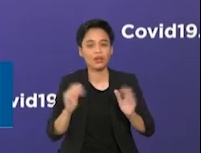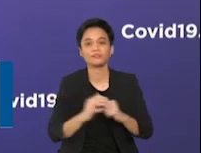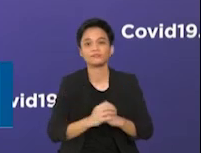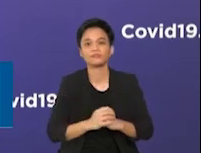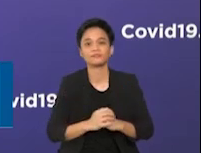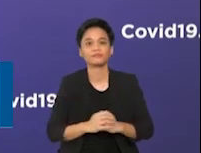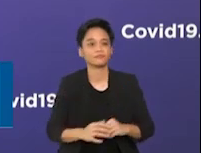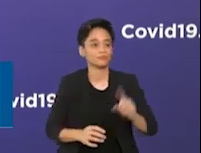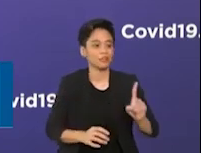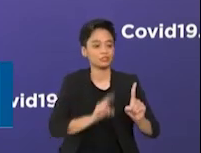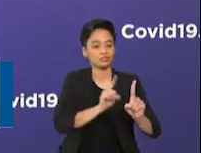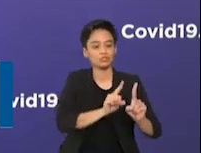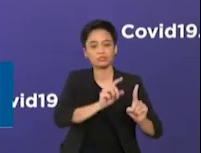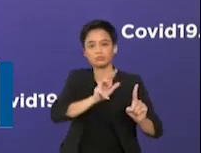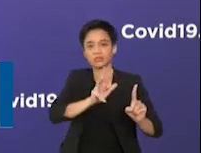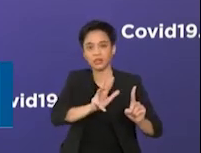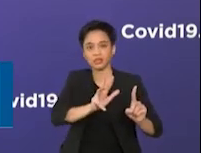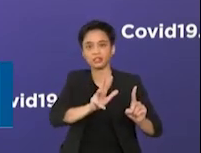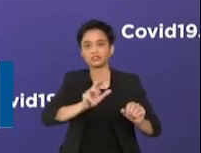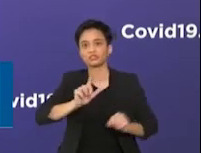sebanyak 119.000